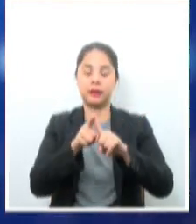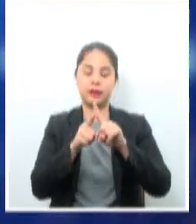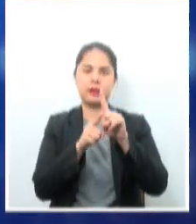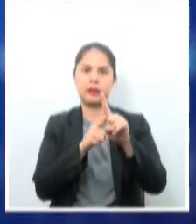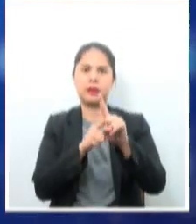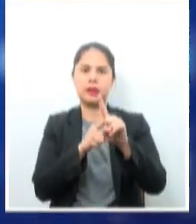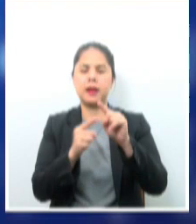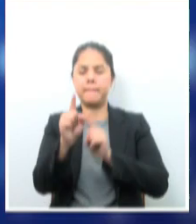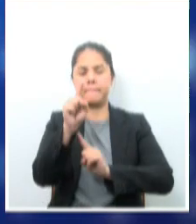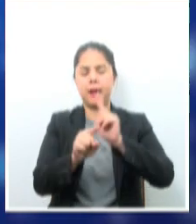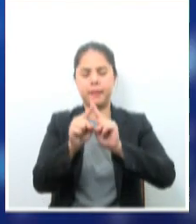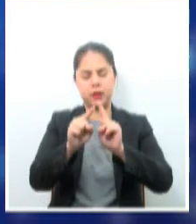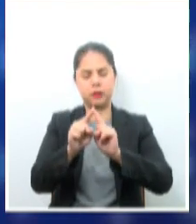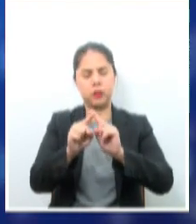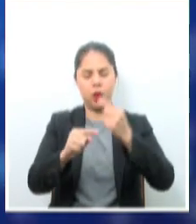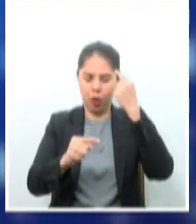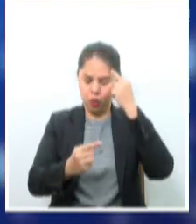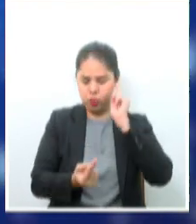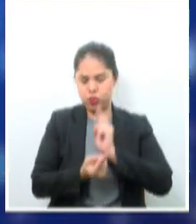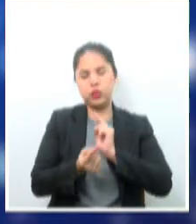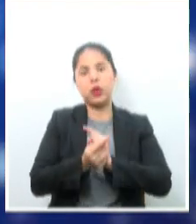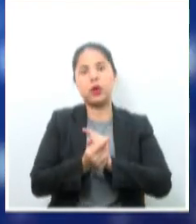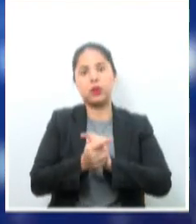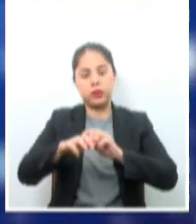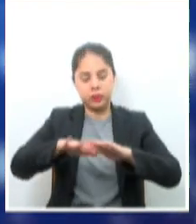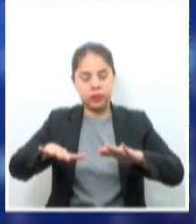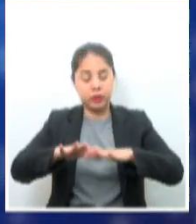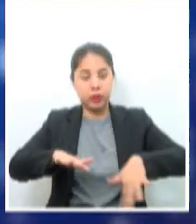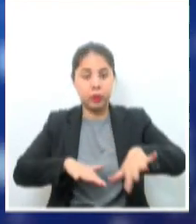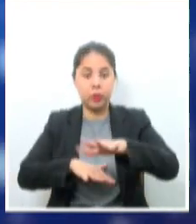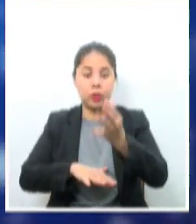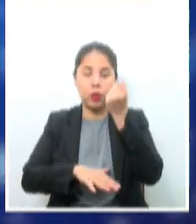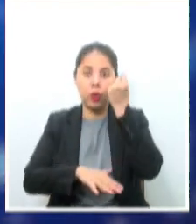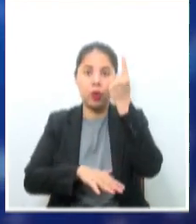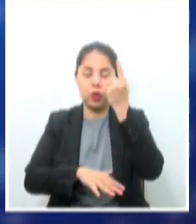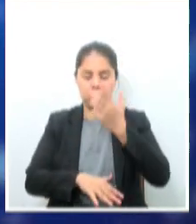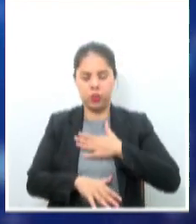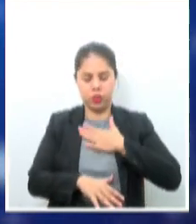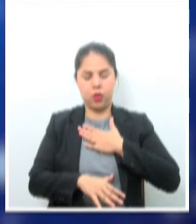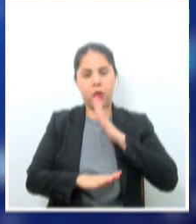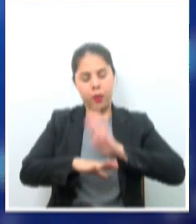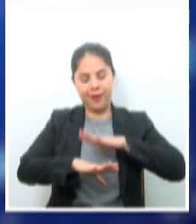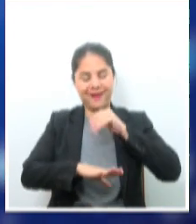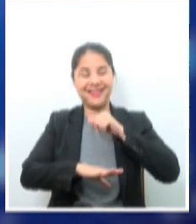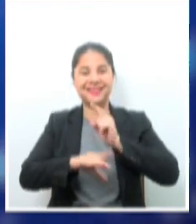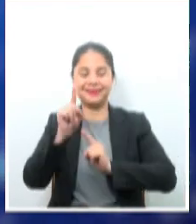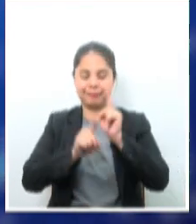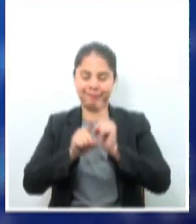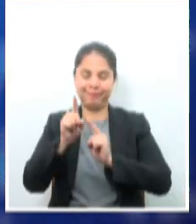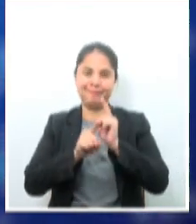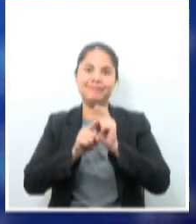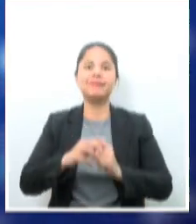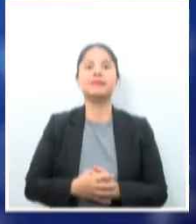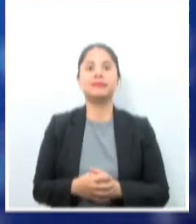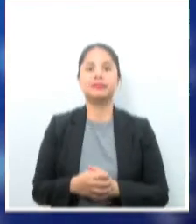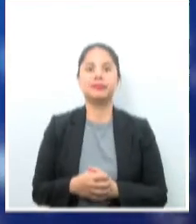ว่าการประเมินเพื่อรู้จักตนเองนะคะเพื่อให้น้องๆนักเรียนค่ะได้เข้าใจความชอบความถนัดของตนเองจากการประเมินแบบพหุปัญญ